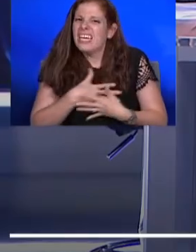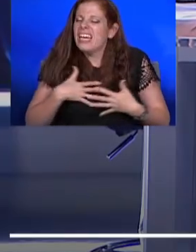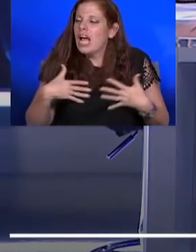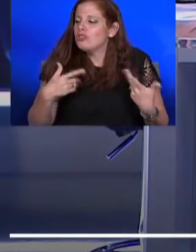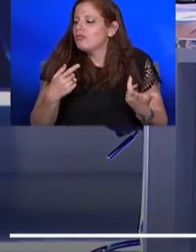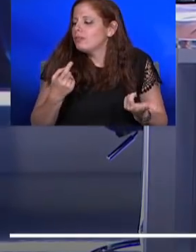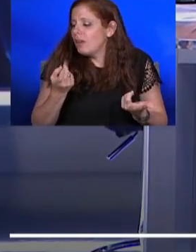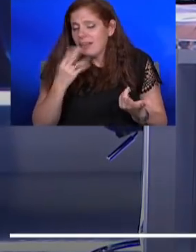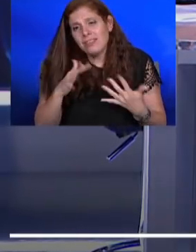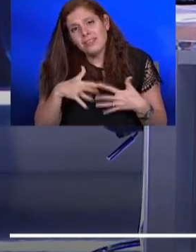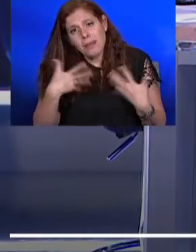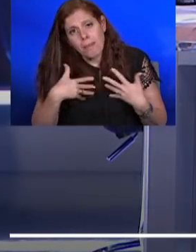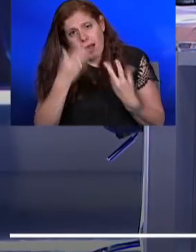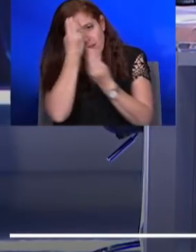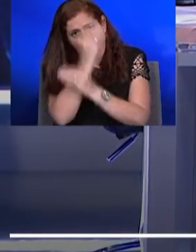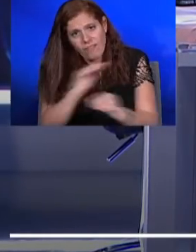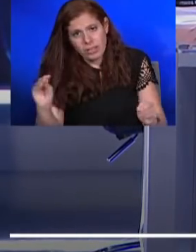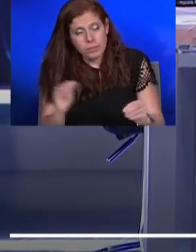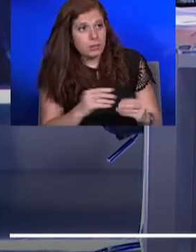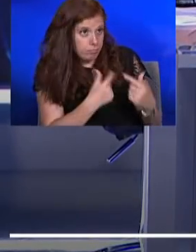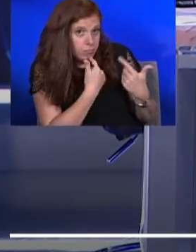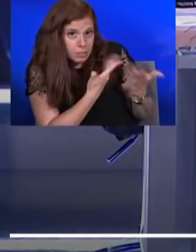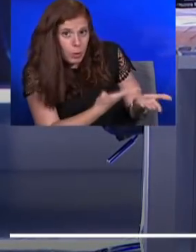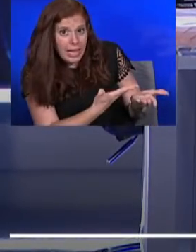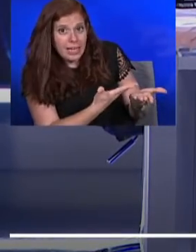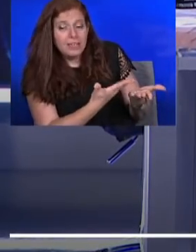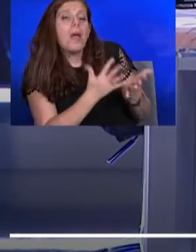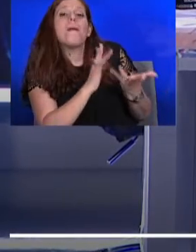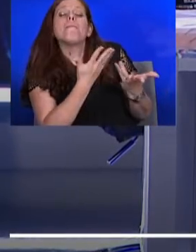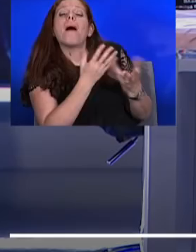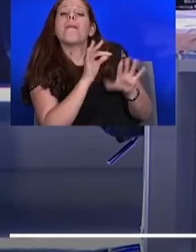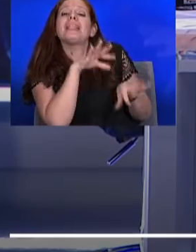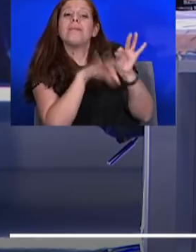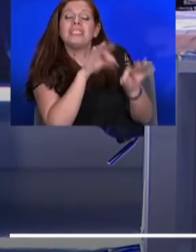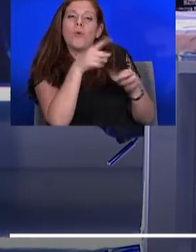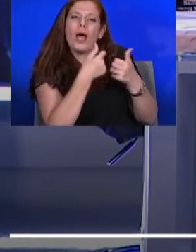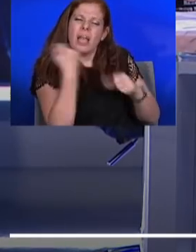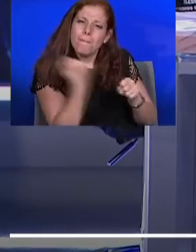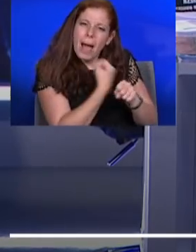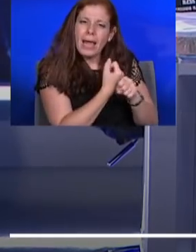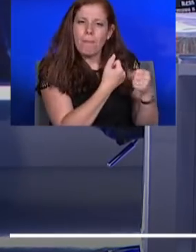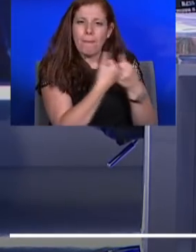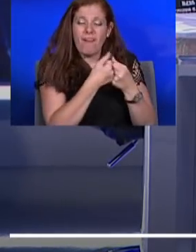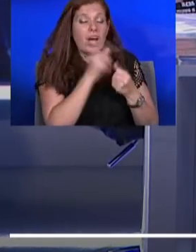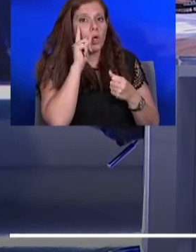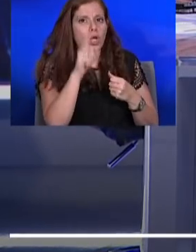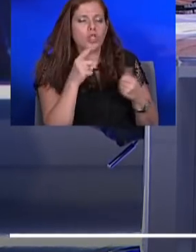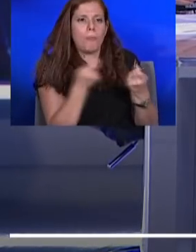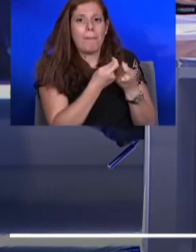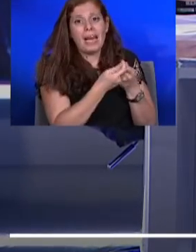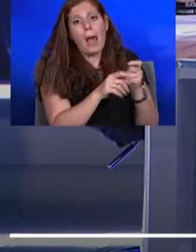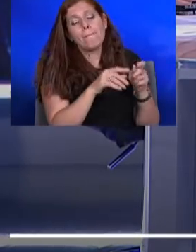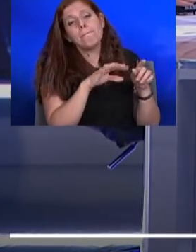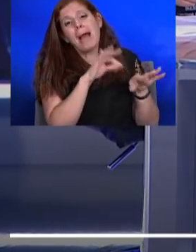הזה. אז בוא תגיד, על מה באמת הם הצביעו? אתה פעיל במאבק, אתה יודע שמבחינה פרלמנטרית זה רק שלב אחד בתוך